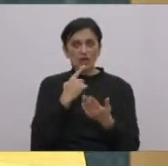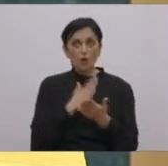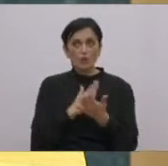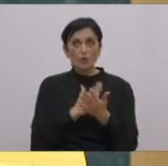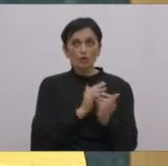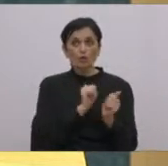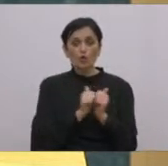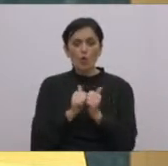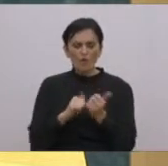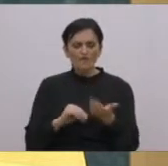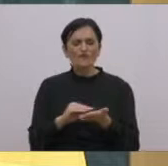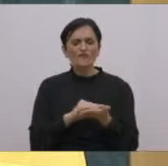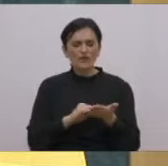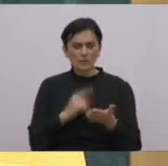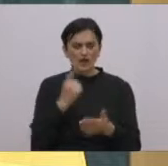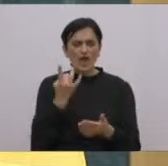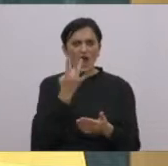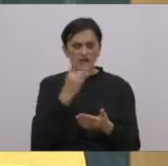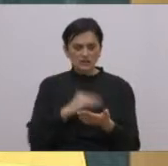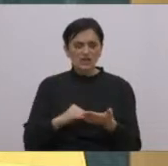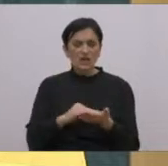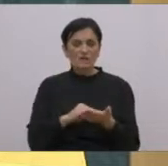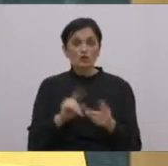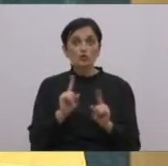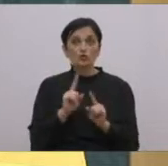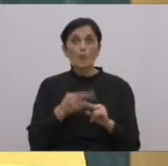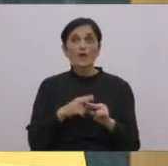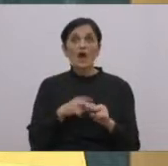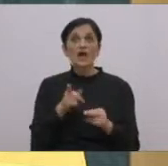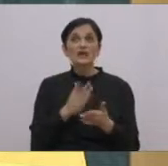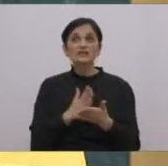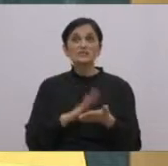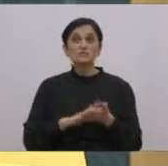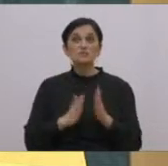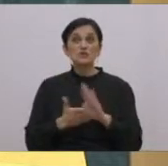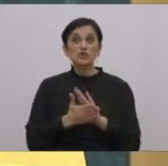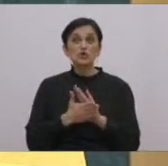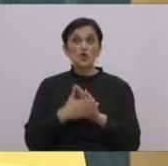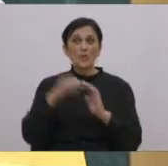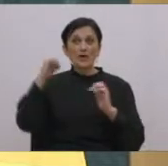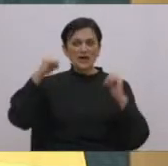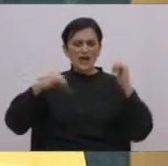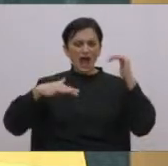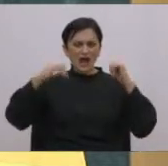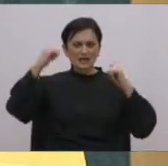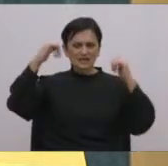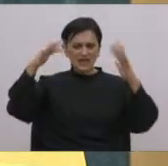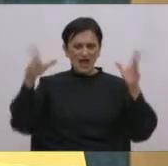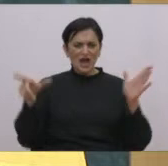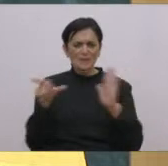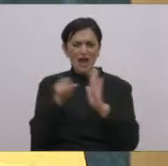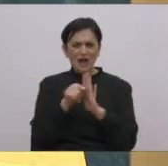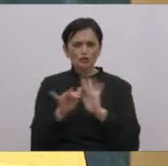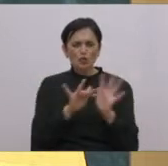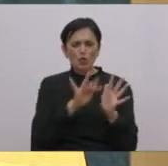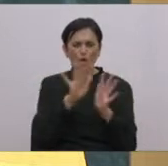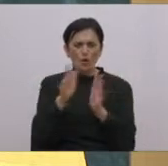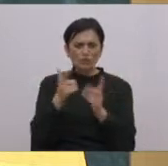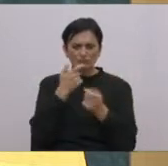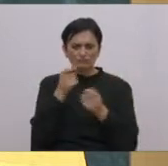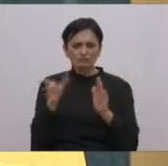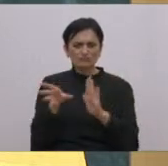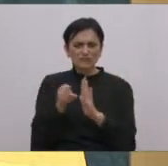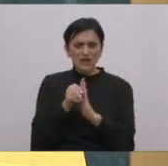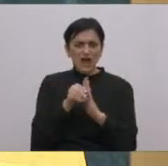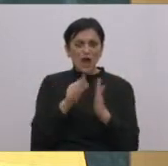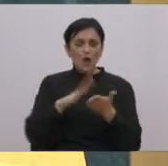ყოველთვის ვიმეორებ და კიდევ ერთხელ განმეორდები, რომ ეს არის ის პირობები, განათებასთან ერთად, სხვა ღონისძიებებთან ერთად, უსაფრთხოების ხრივ,